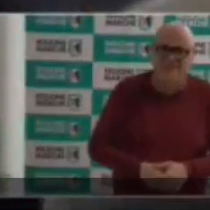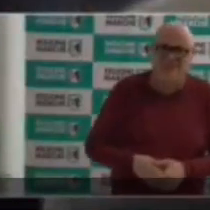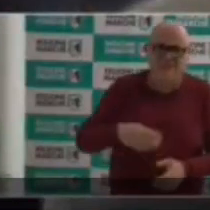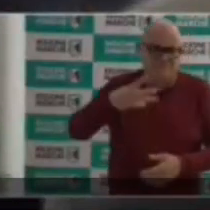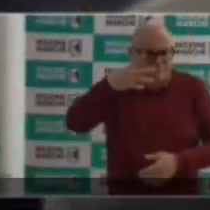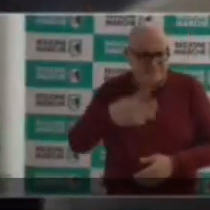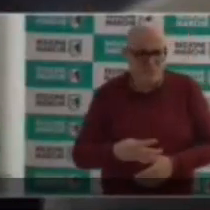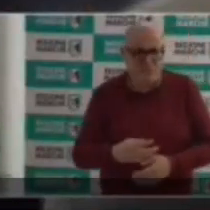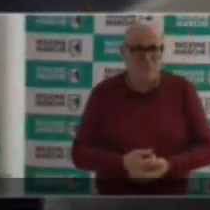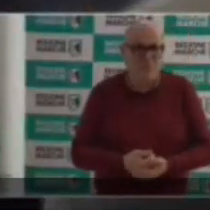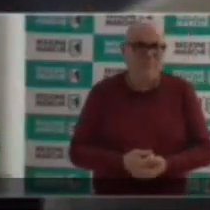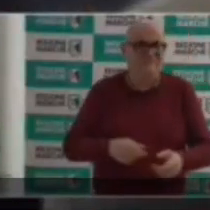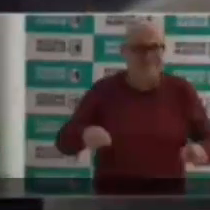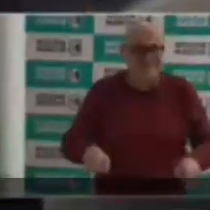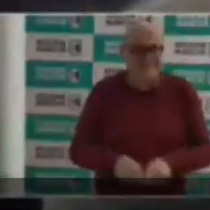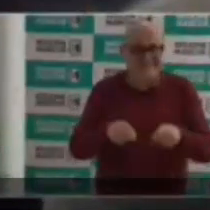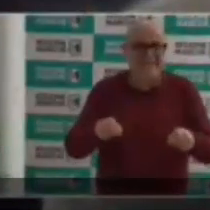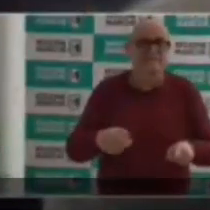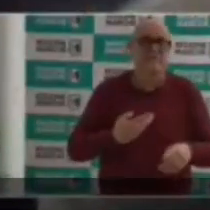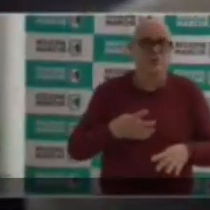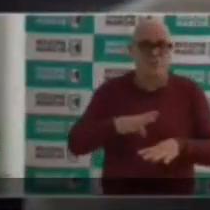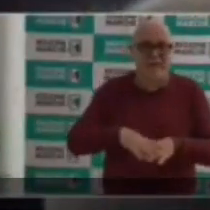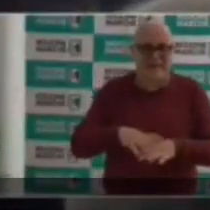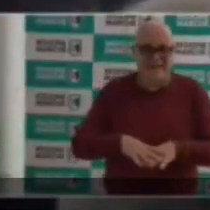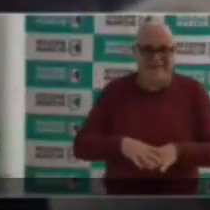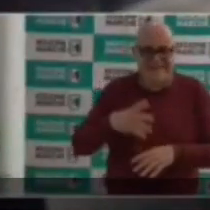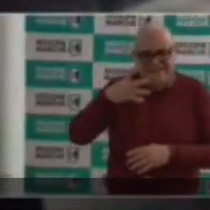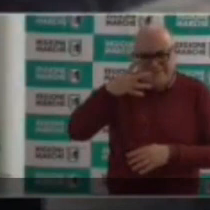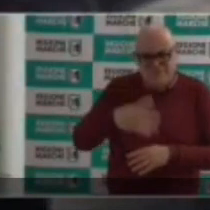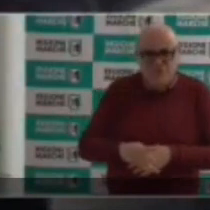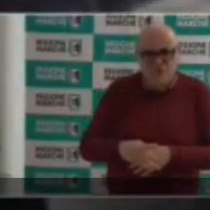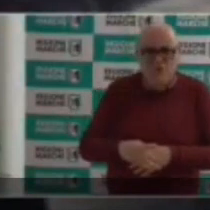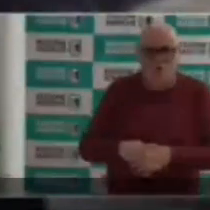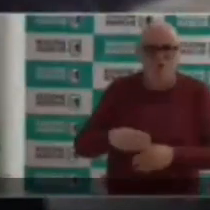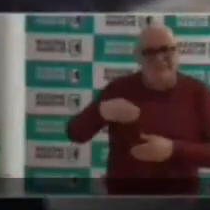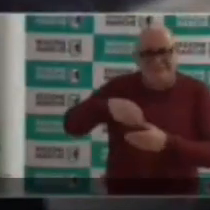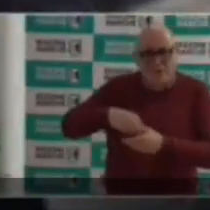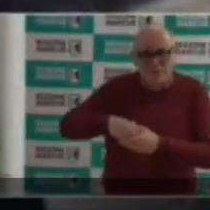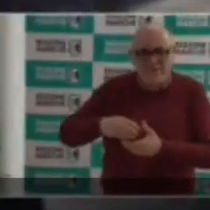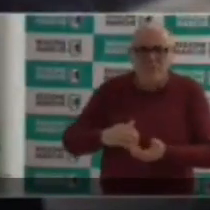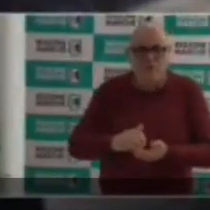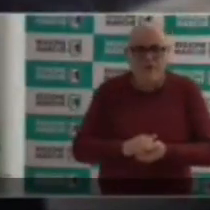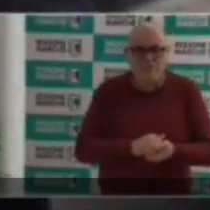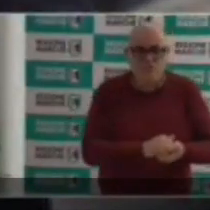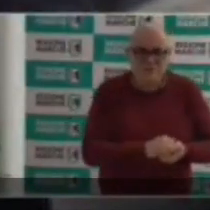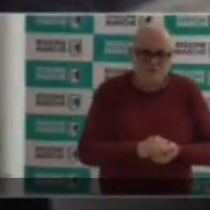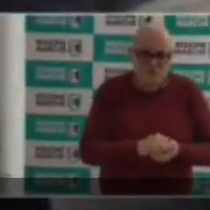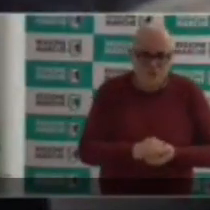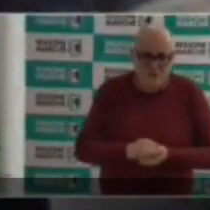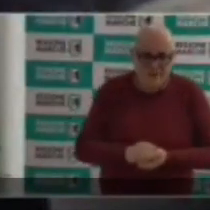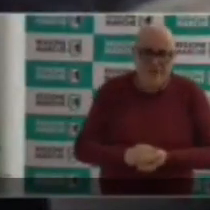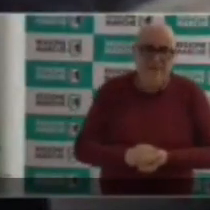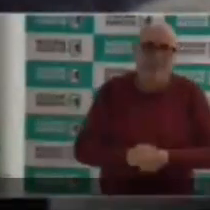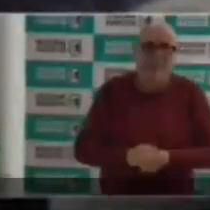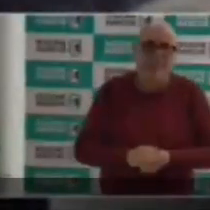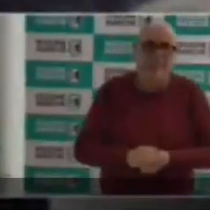Ecco, stessa cosa, abbiamo una rete di psicologi che fanno parte delle nostre associazioni, perché ANPAS ha